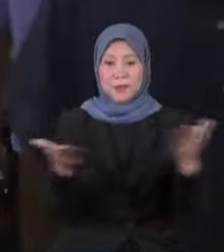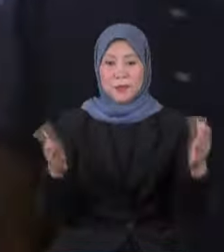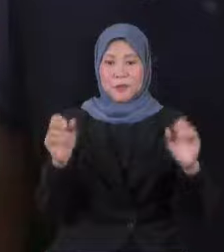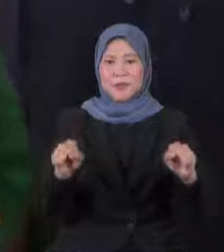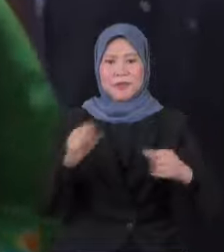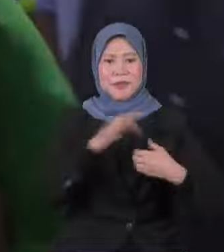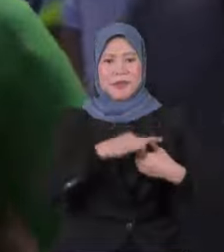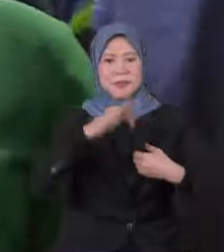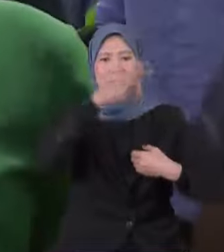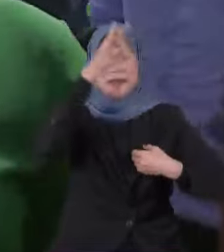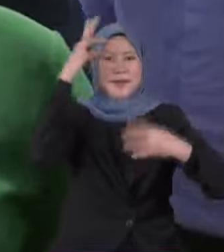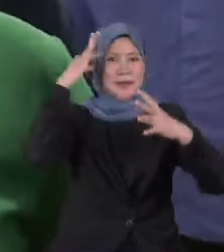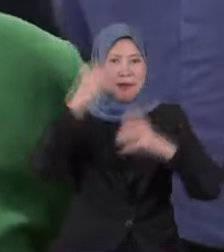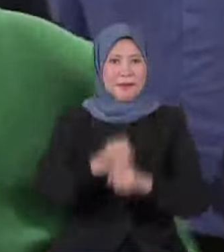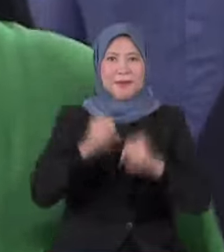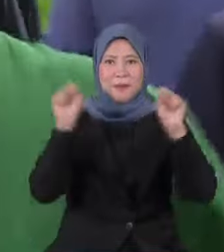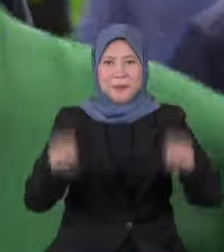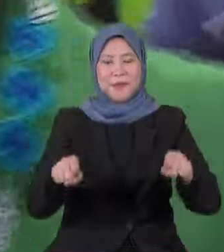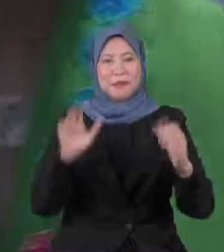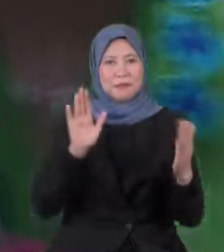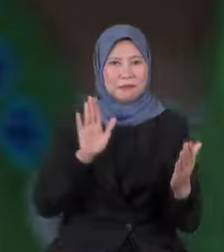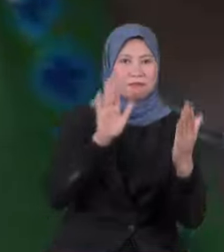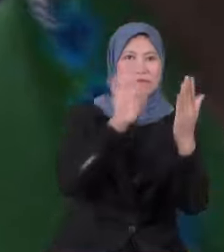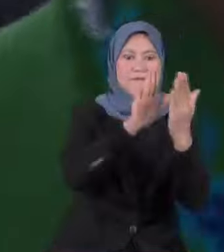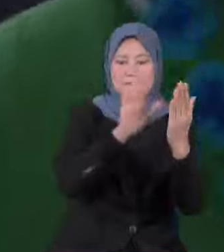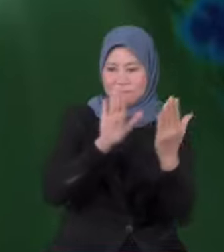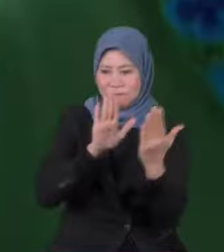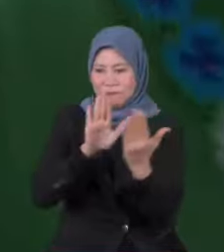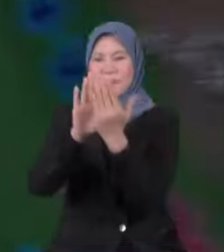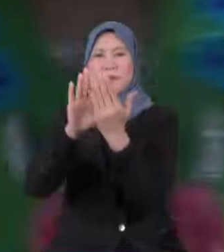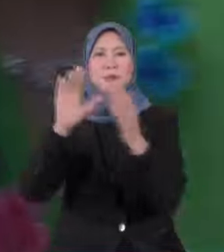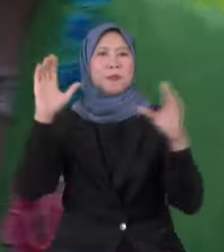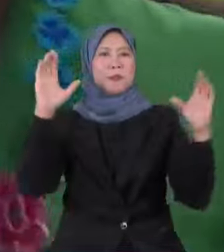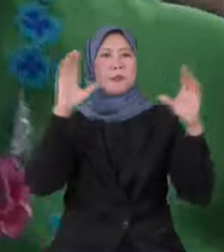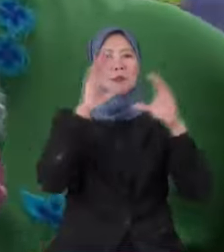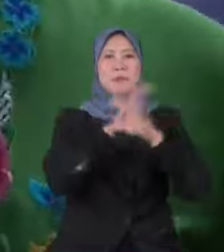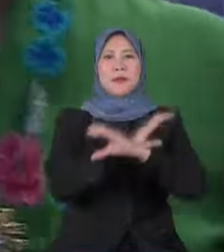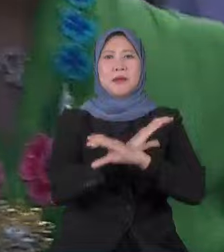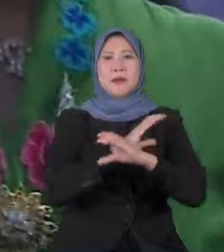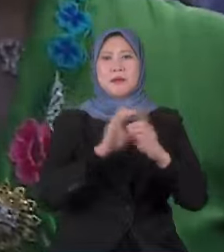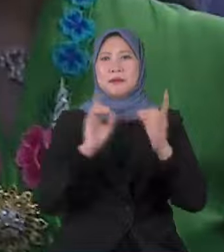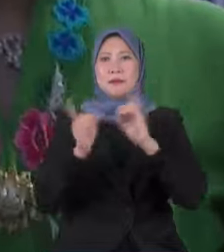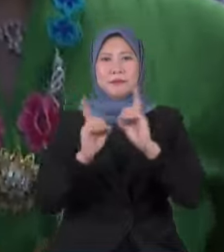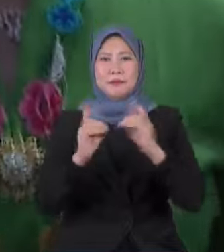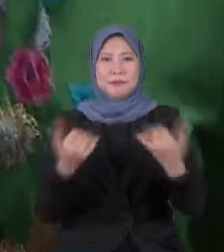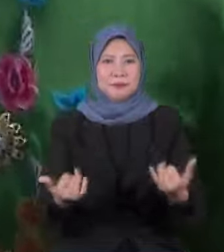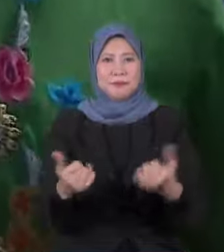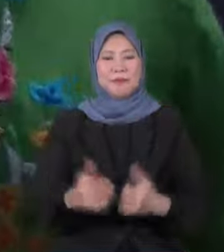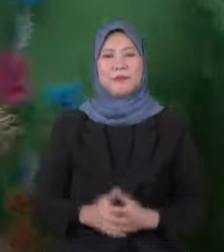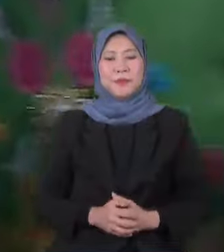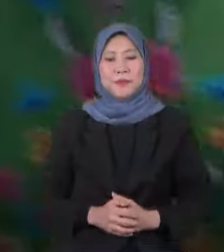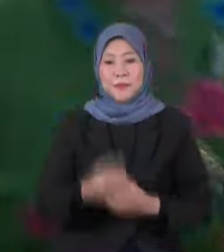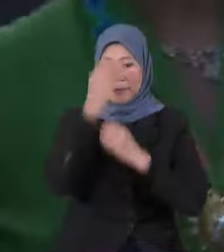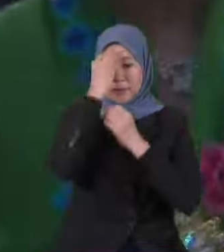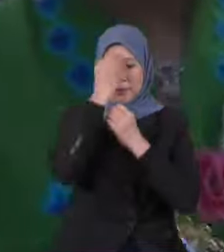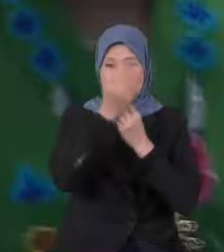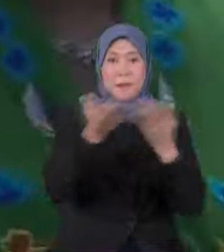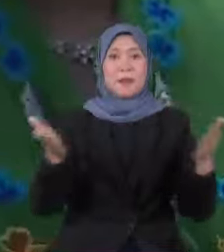memerlukan semangat Yakin Boleh untuk menghadapi dunia yang penuh cabaran di era digital ini. Dan untuk makluman